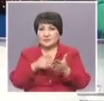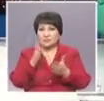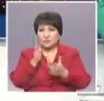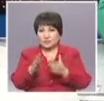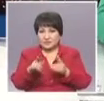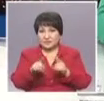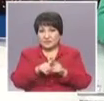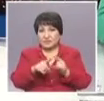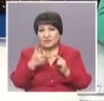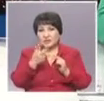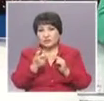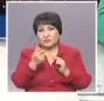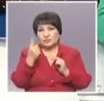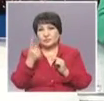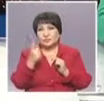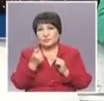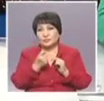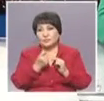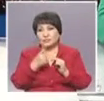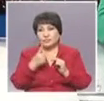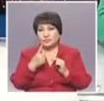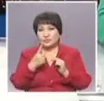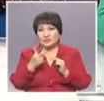нөмірі 334-0024 және